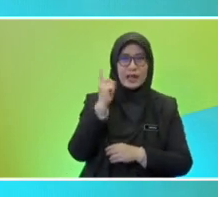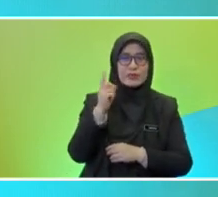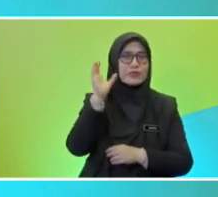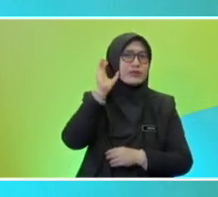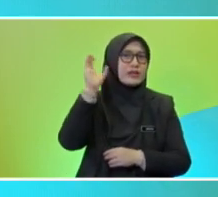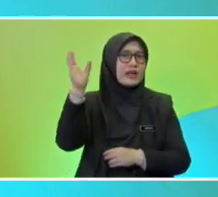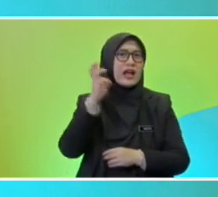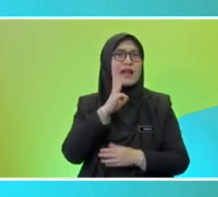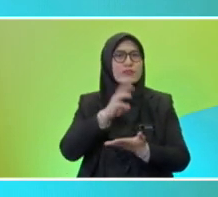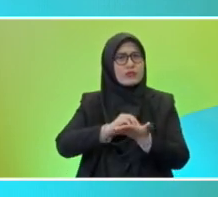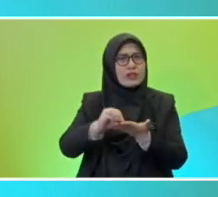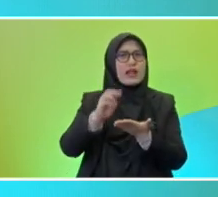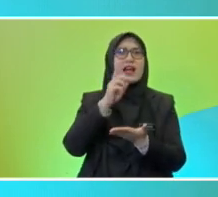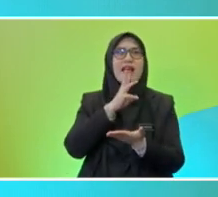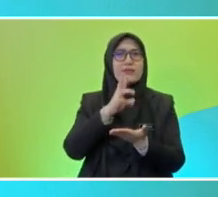mutlak aimutlak